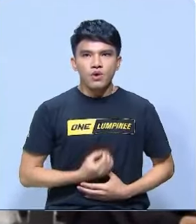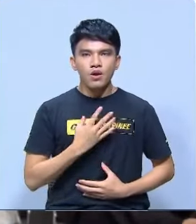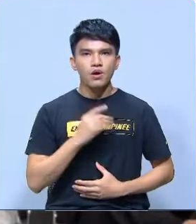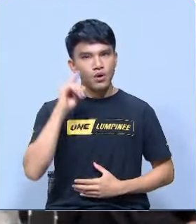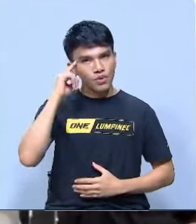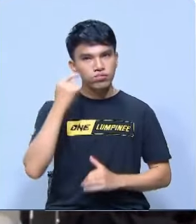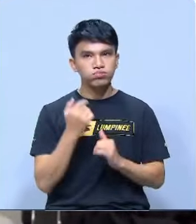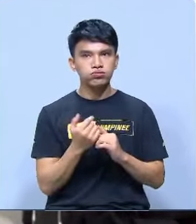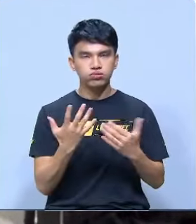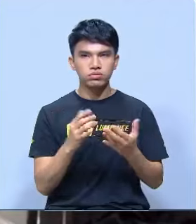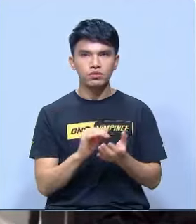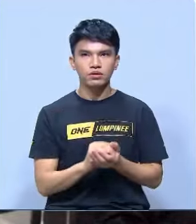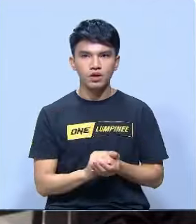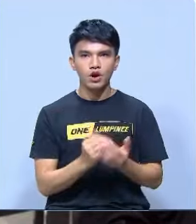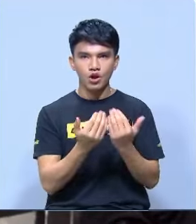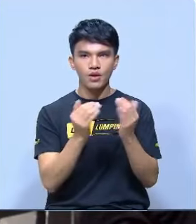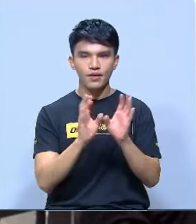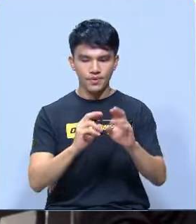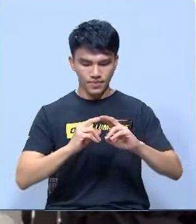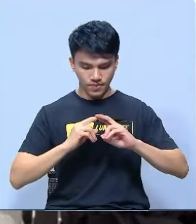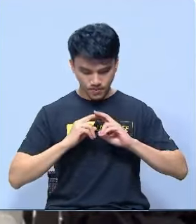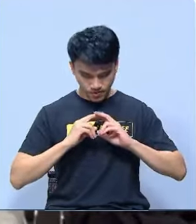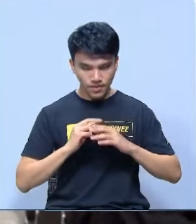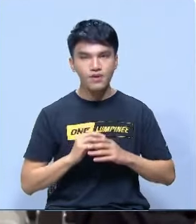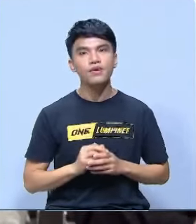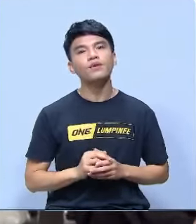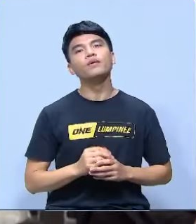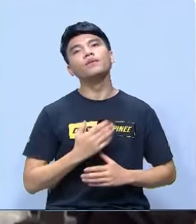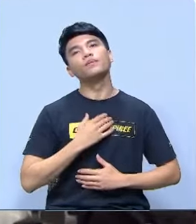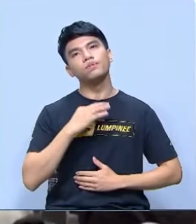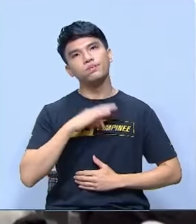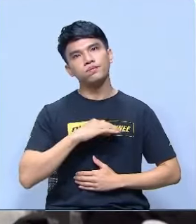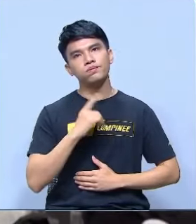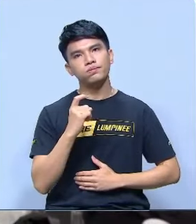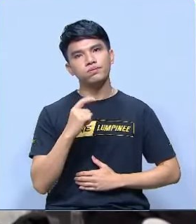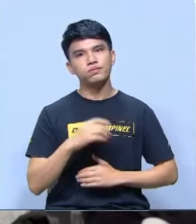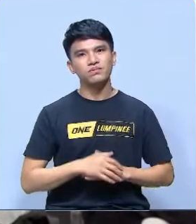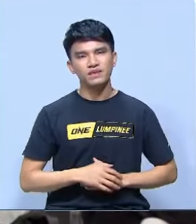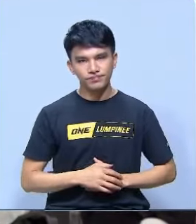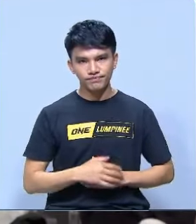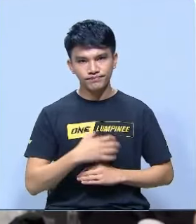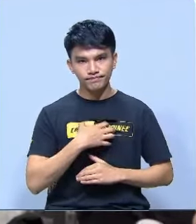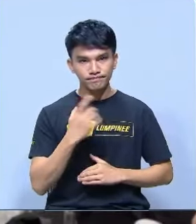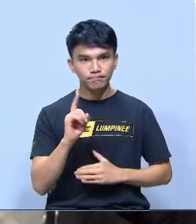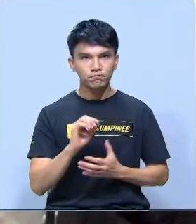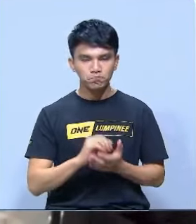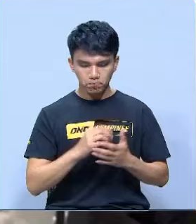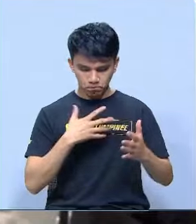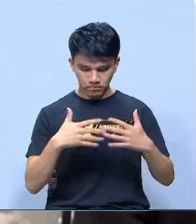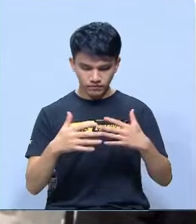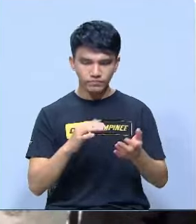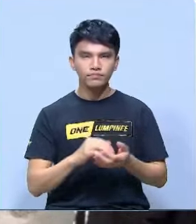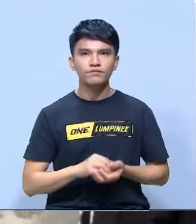พอมันเกิดขึ้นกับครอบครัวตัวเองหรืออะไรเงี้ยอุบัติเหตุครับรู้สึกใจหายก็ขอให้แบบเขาปลอดภัยเอ็กซเร